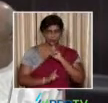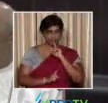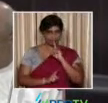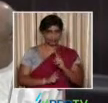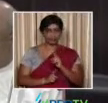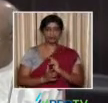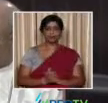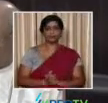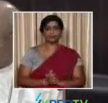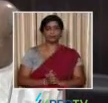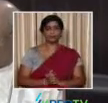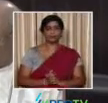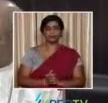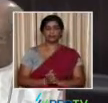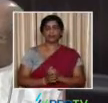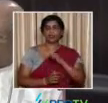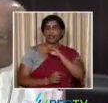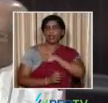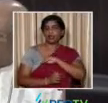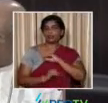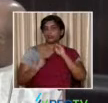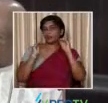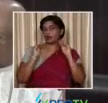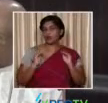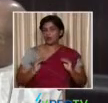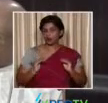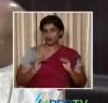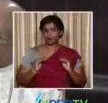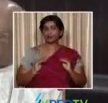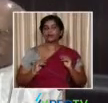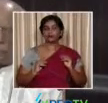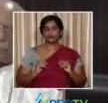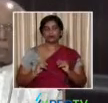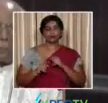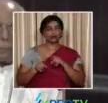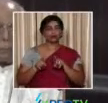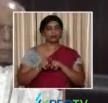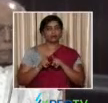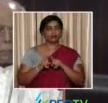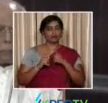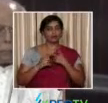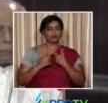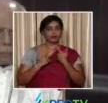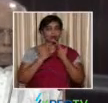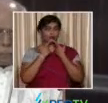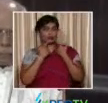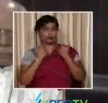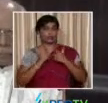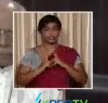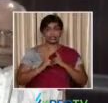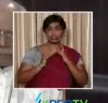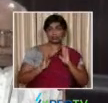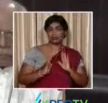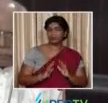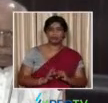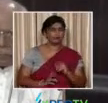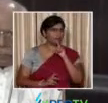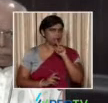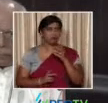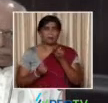tiyenne. Adu aadayamak labamin Satopa udara jeevitayak gata kirima වැරදි